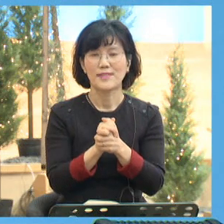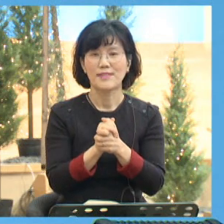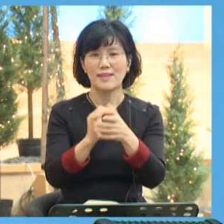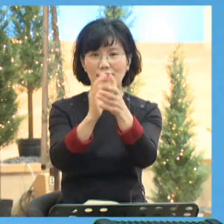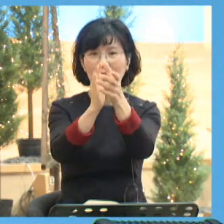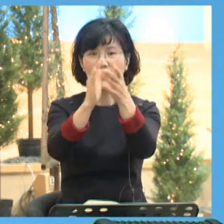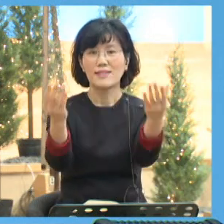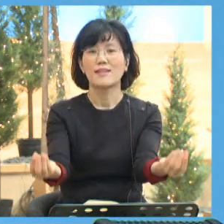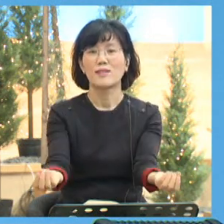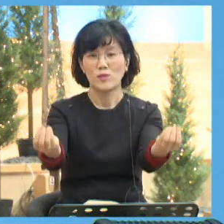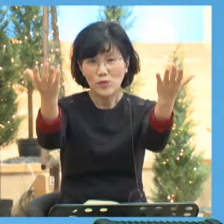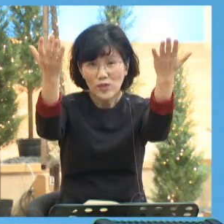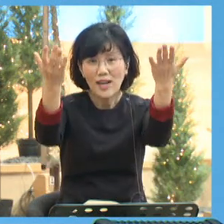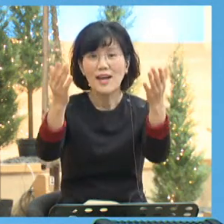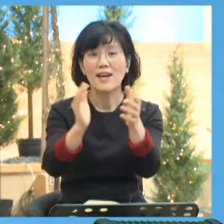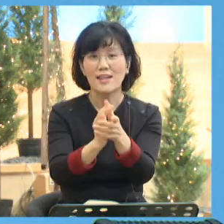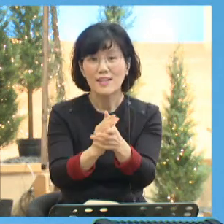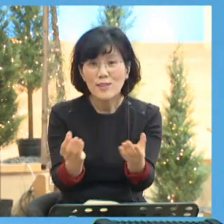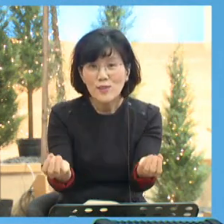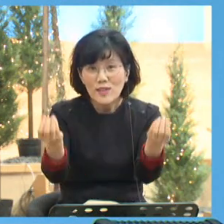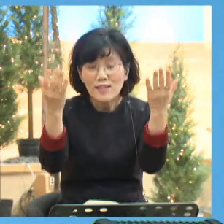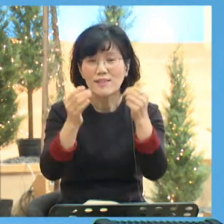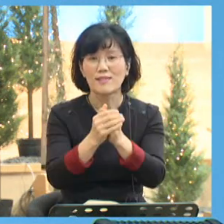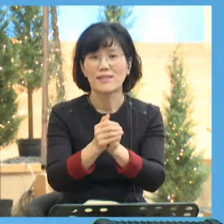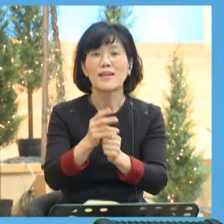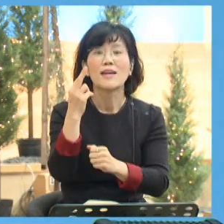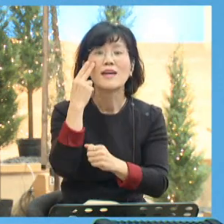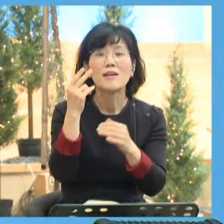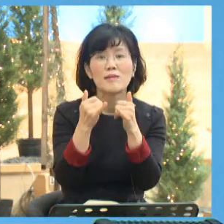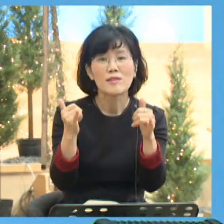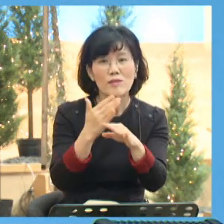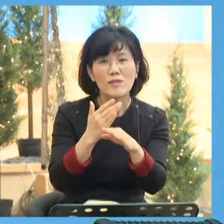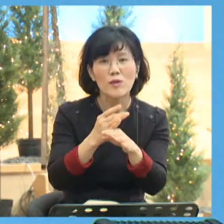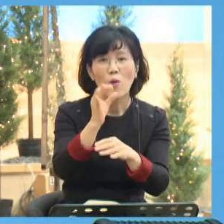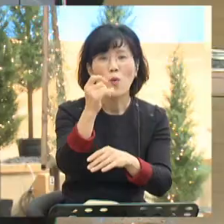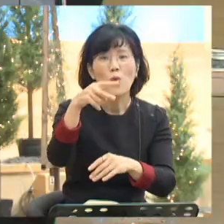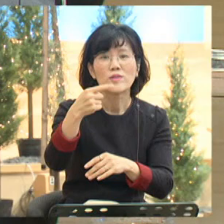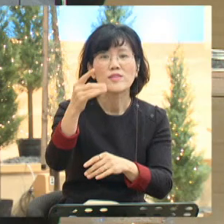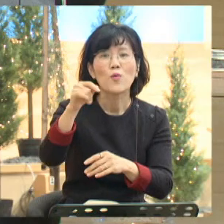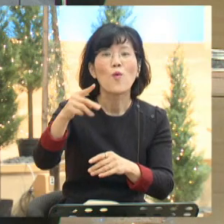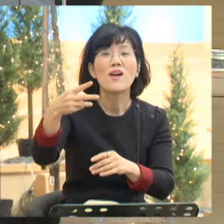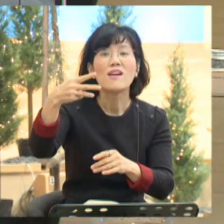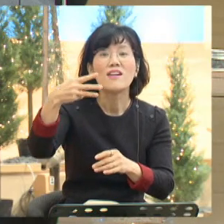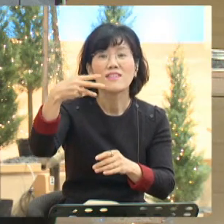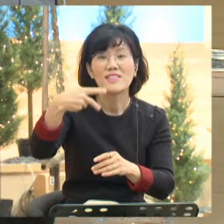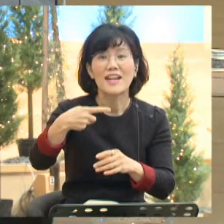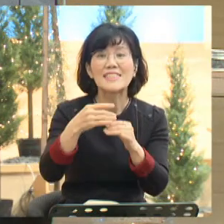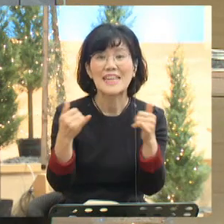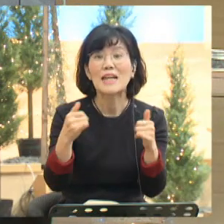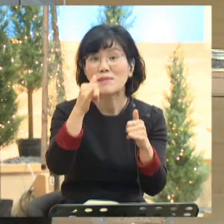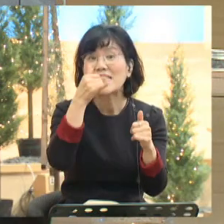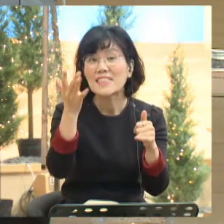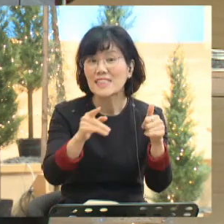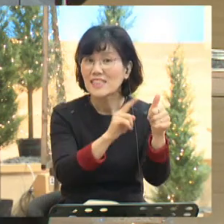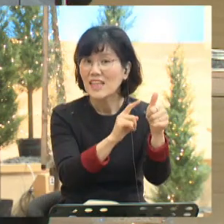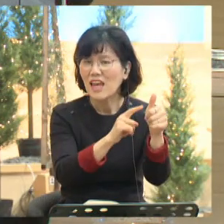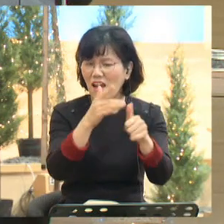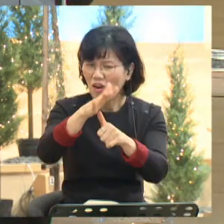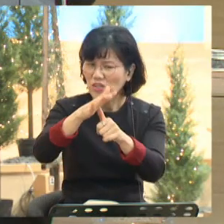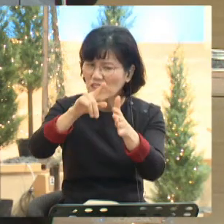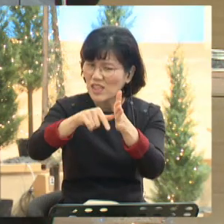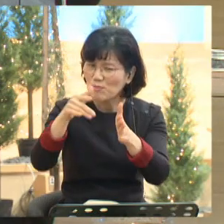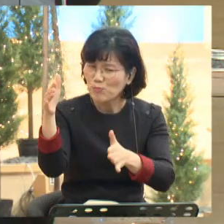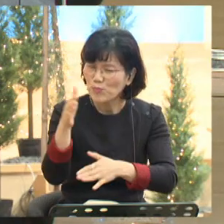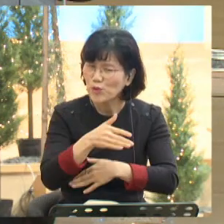할렐루야 할렐루야 암 1 이런 미국 사람과 네오스 홀드 란 사람이 있었어요 이 사람은 어릴 때부터